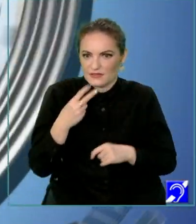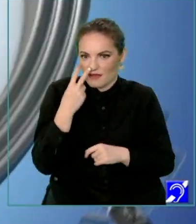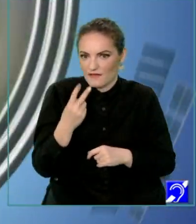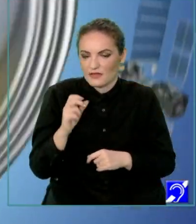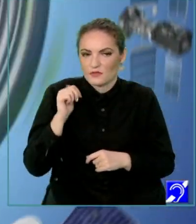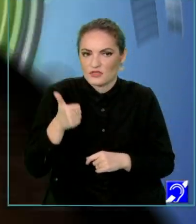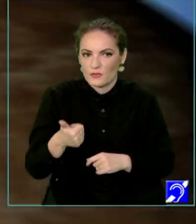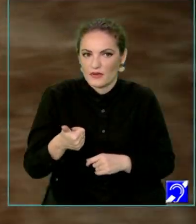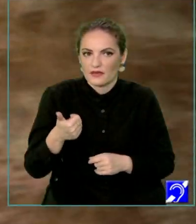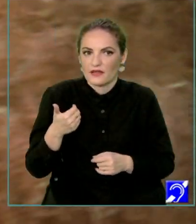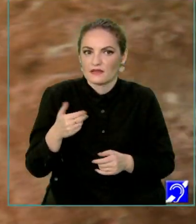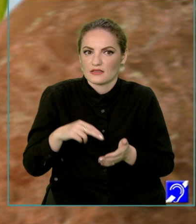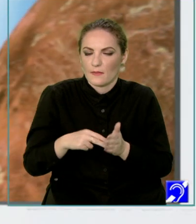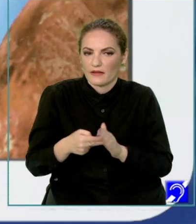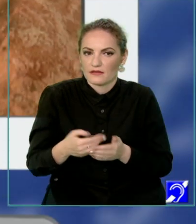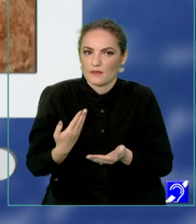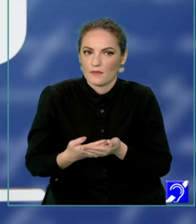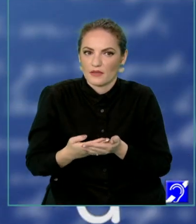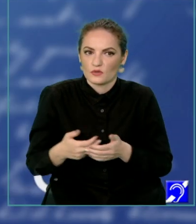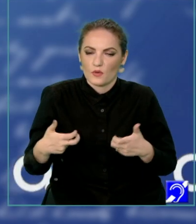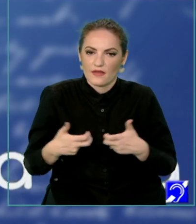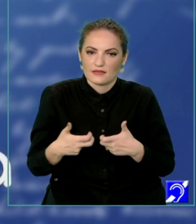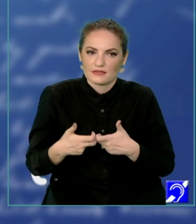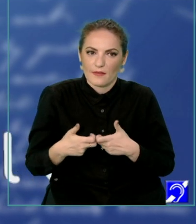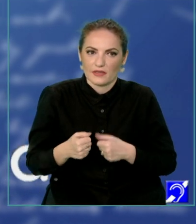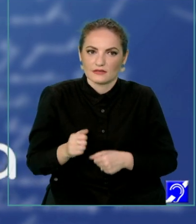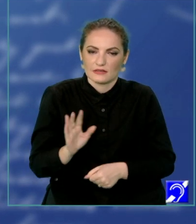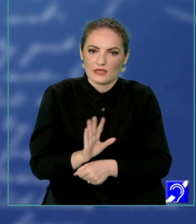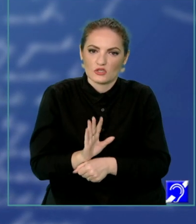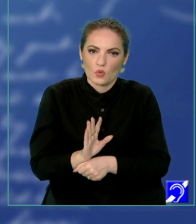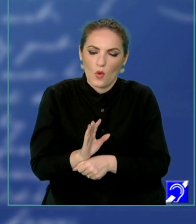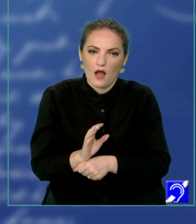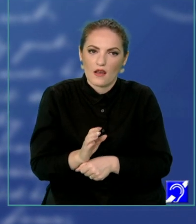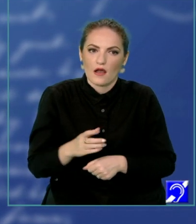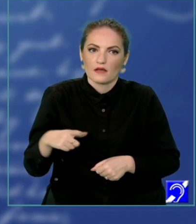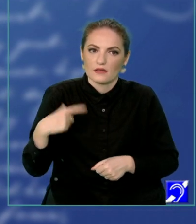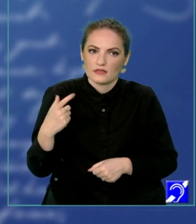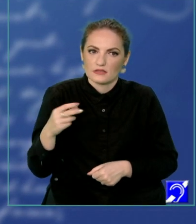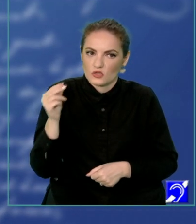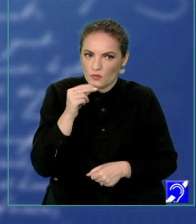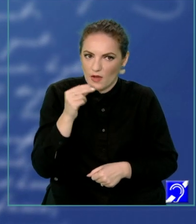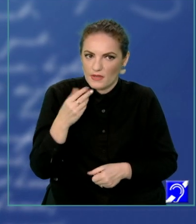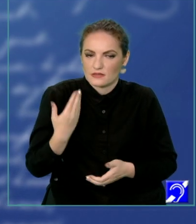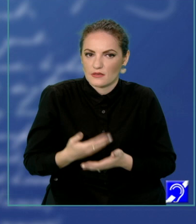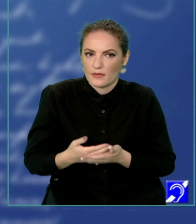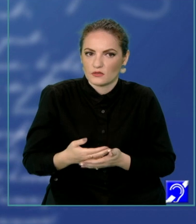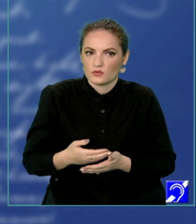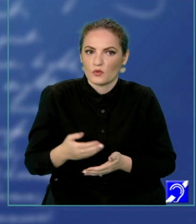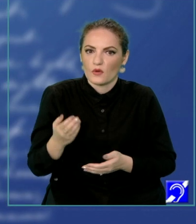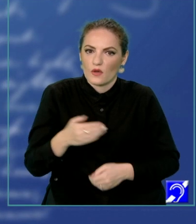Evaluarea Națională la școala continuă însă și după amiază de la ora 15:00 cu lecții pentru elevii de liceu